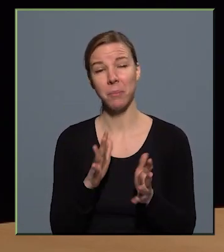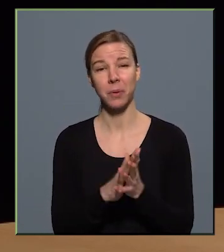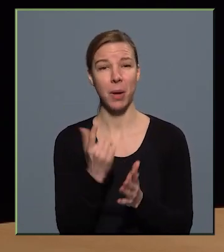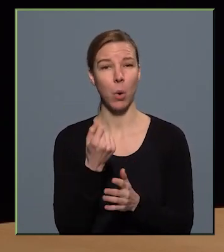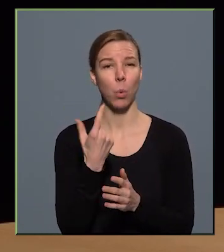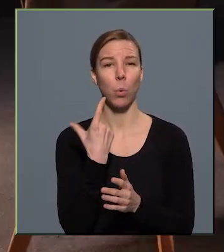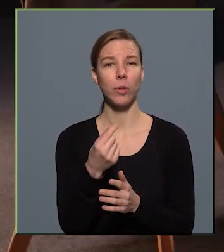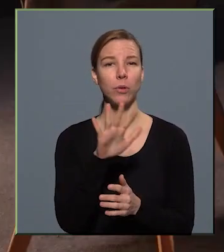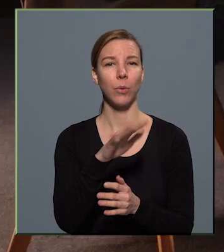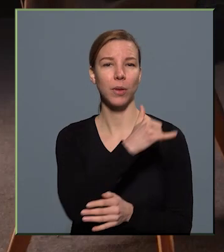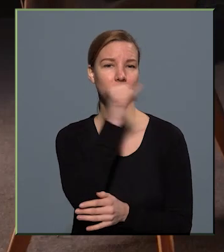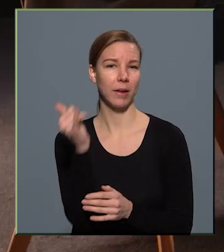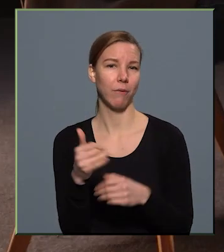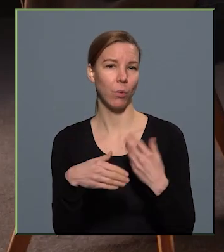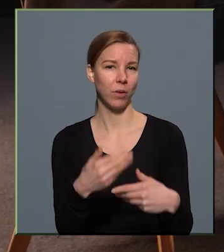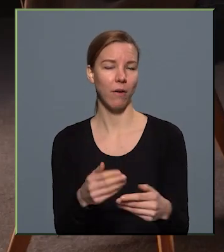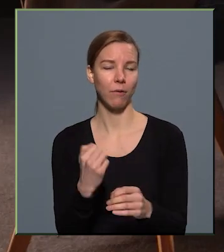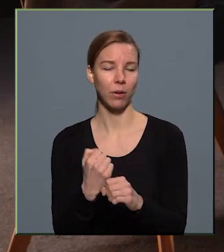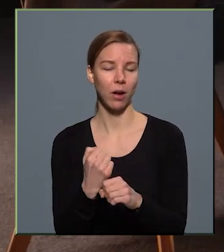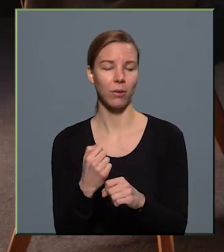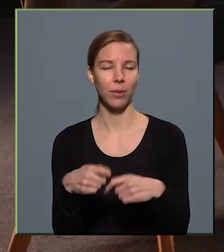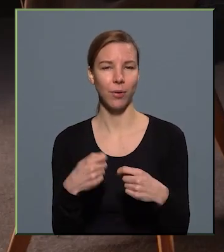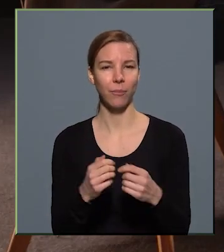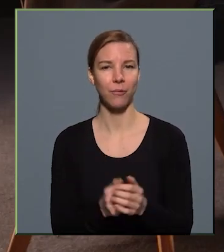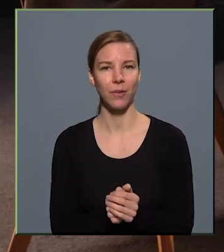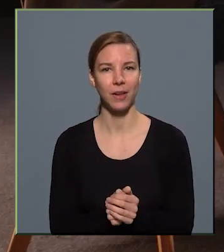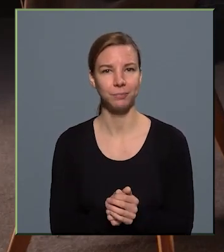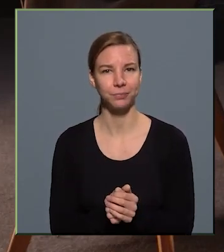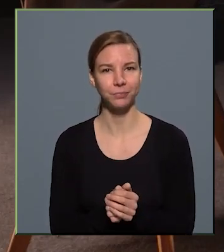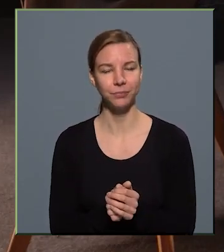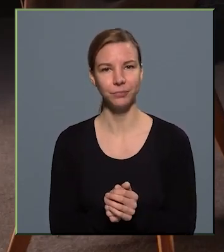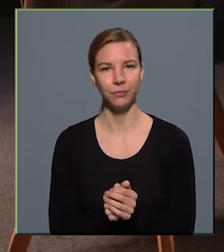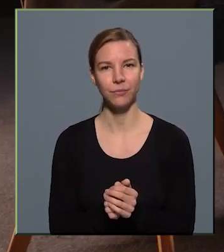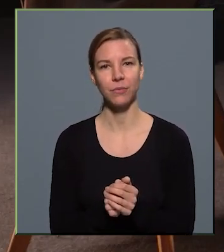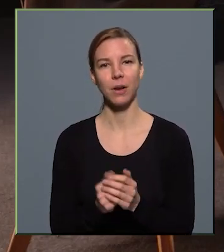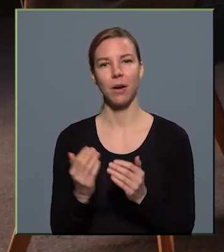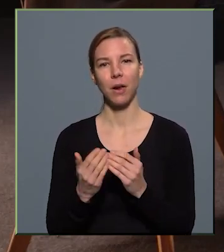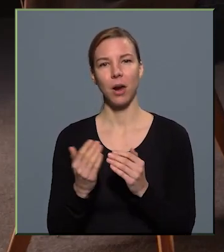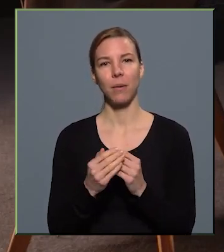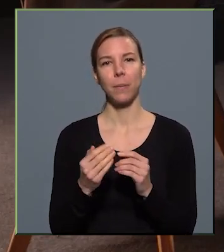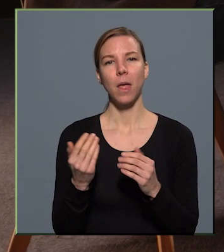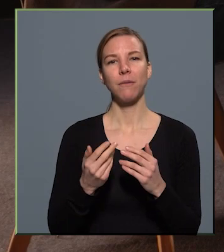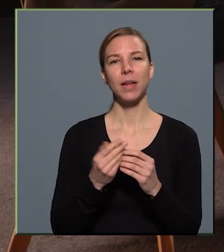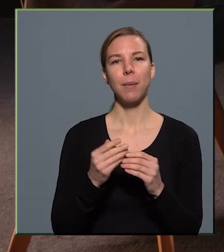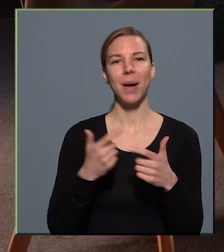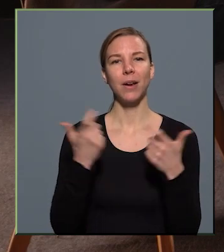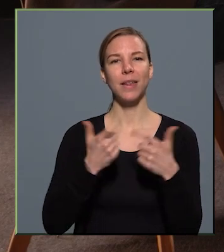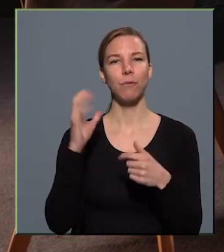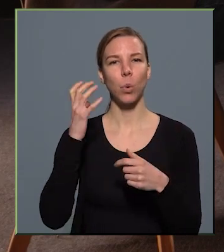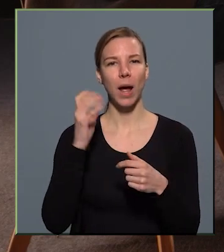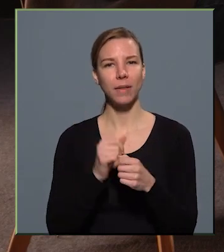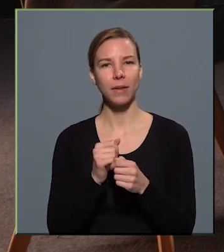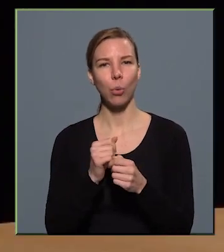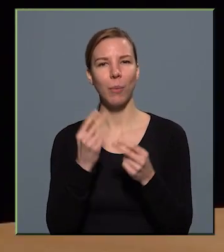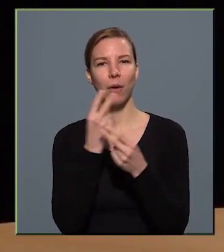ezzel a területtel. És ugye a végét követte más publikáció, az Inforádió, Figyelő, igen, ezeknél